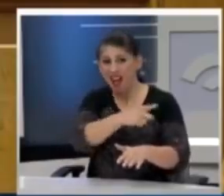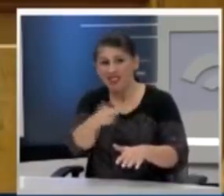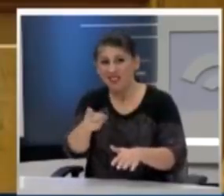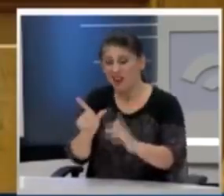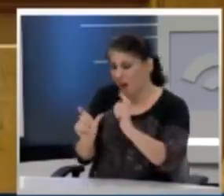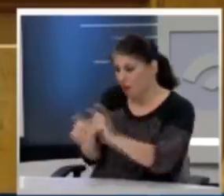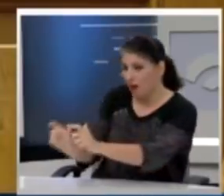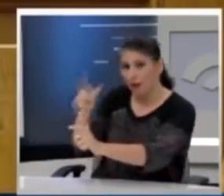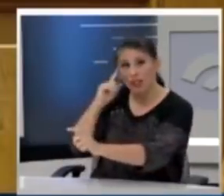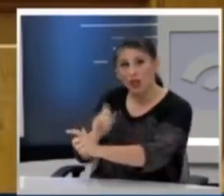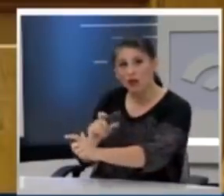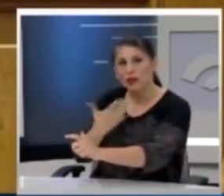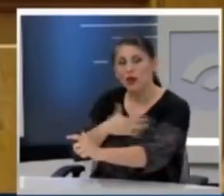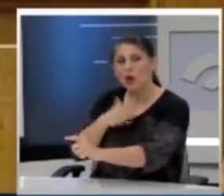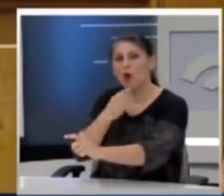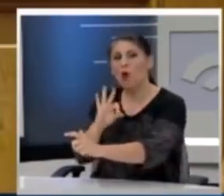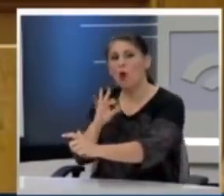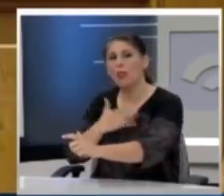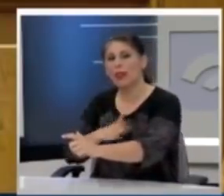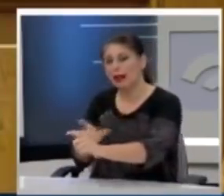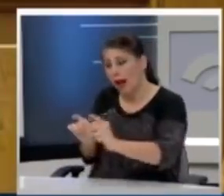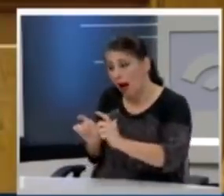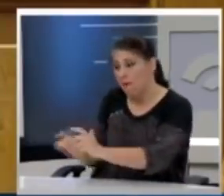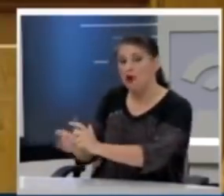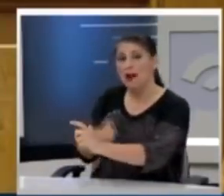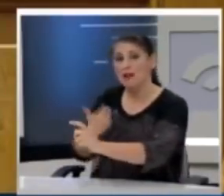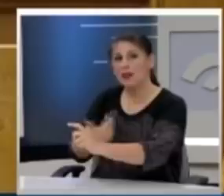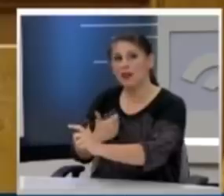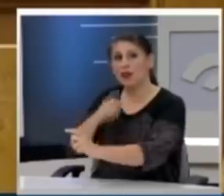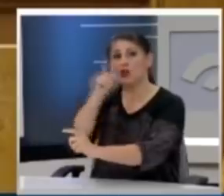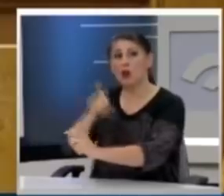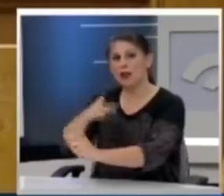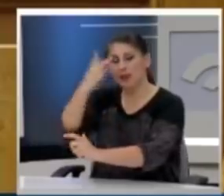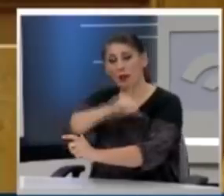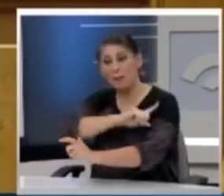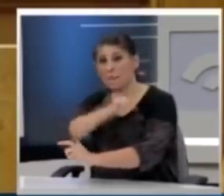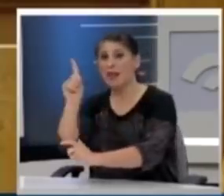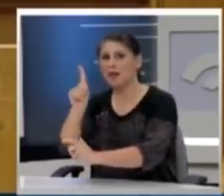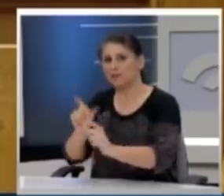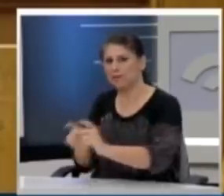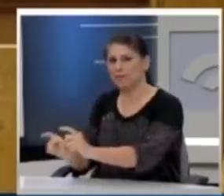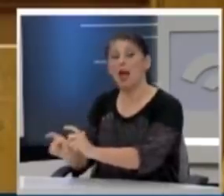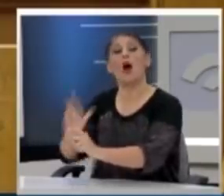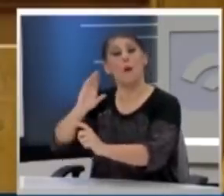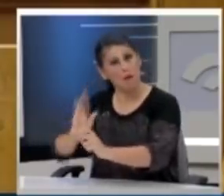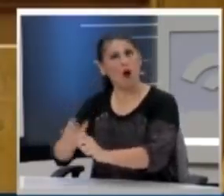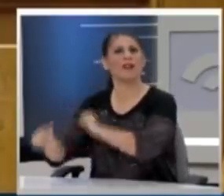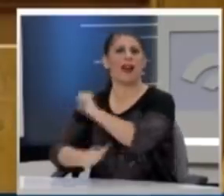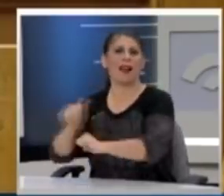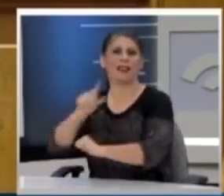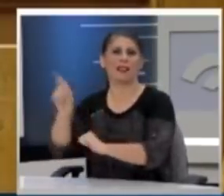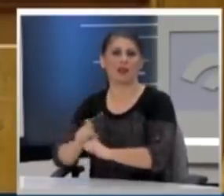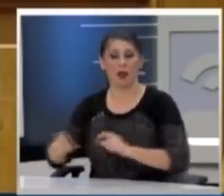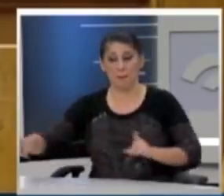από τη γνώση γιατί θέλετε να την αποκλείσετε από μία ζωή με δικαιώματα μπορεί να αλλάξει τη ζωή της